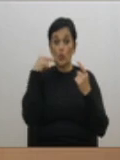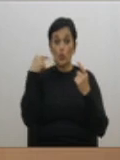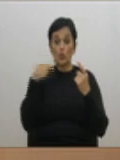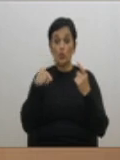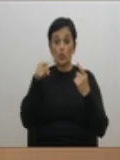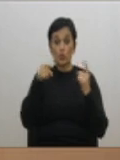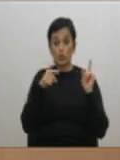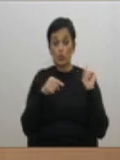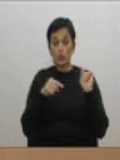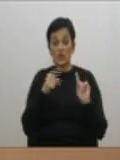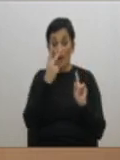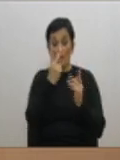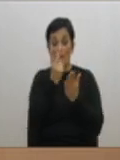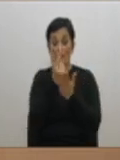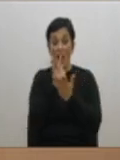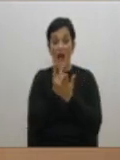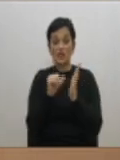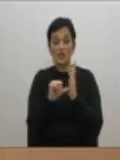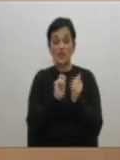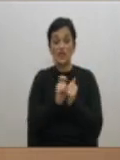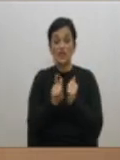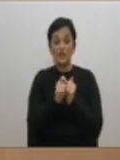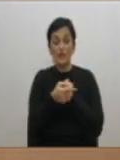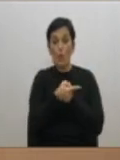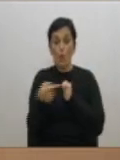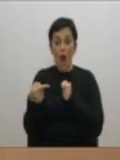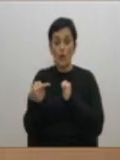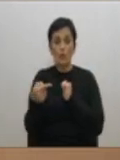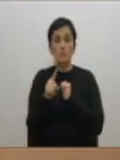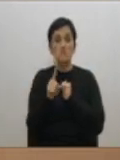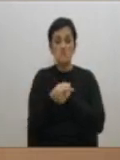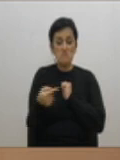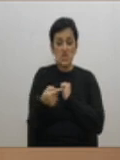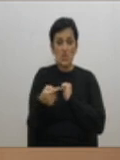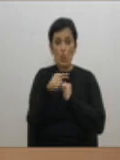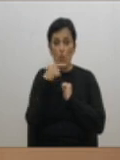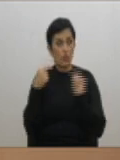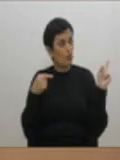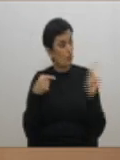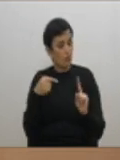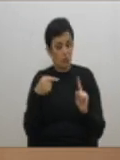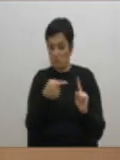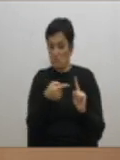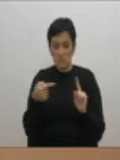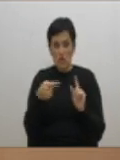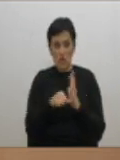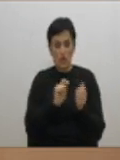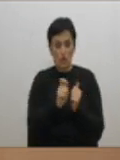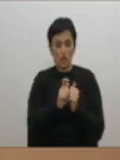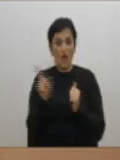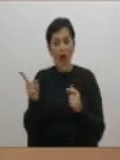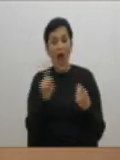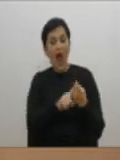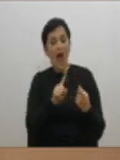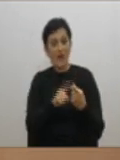შემოსული მაჩვენებელი ინვესტიციების არის უარყოფითი, ანუ მინუსია. აქაც იტყუებით, როდესაც აკავშირებთ თუნდაც